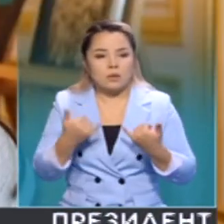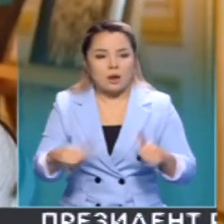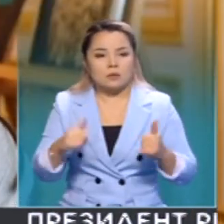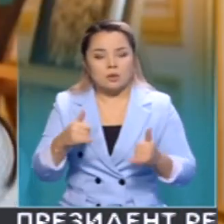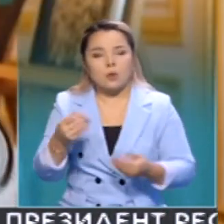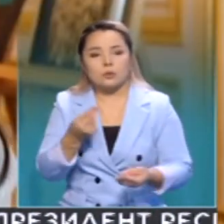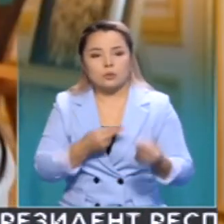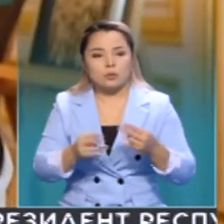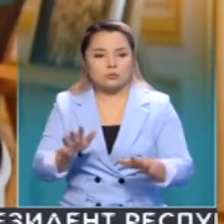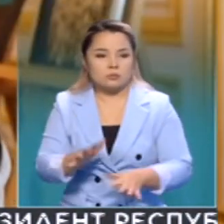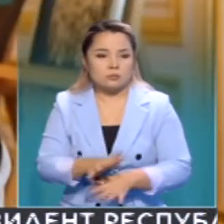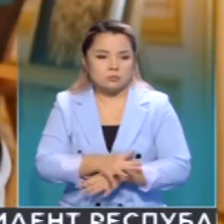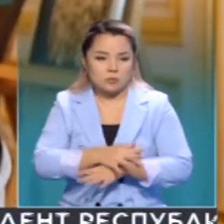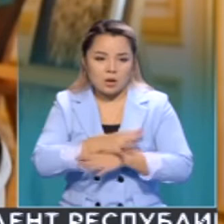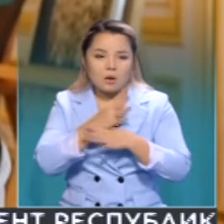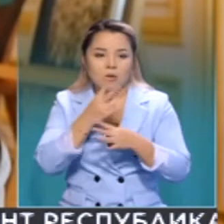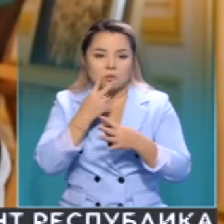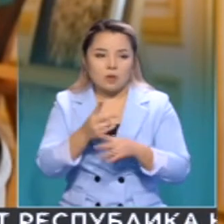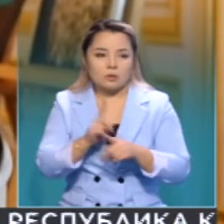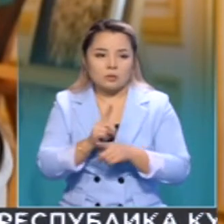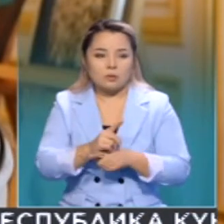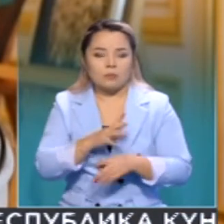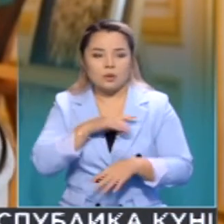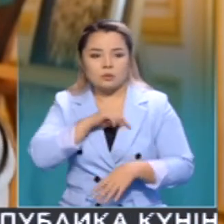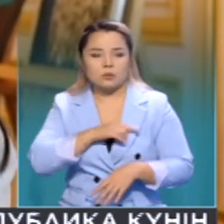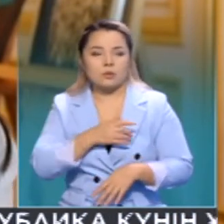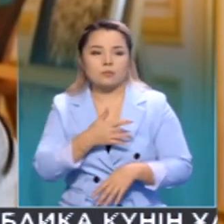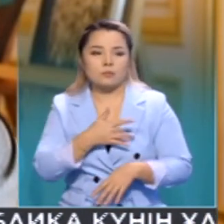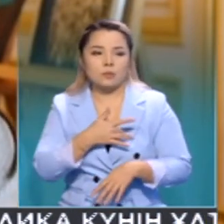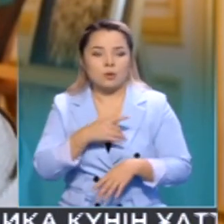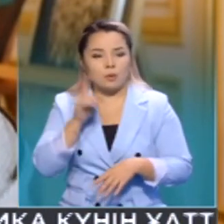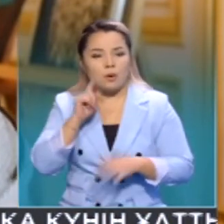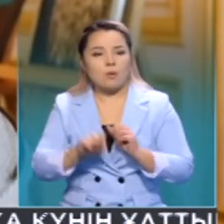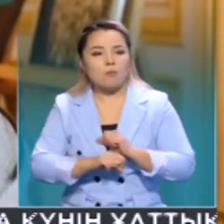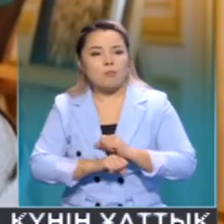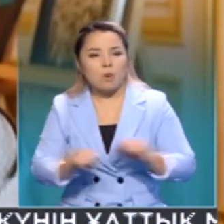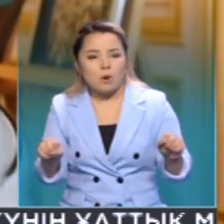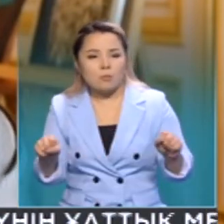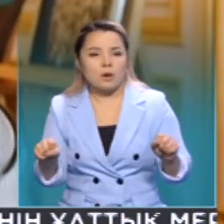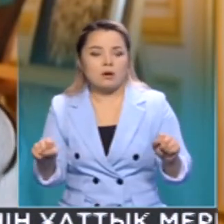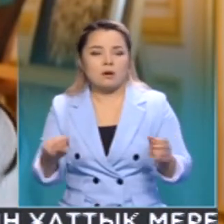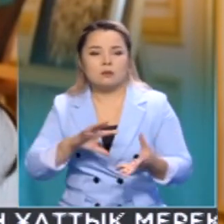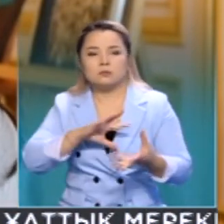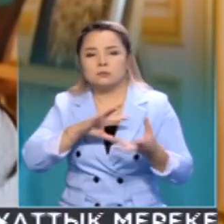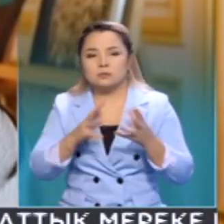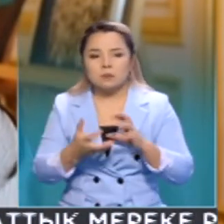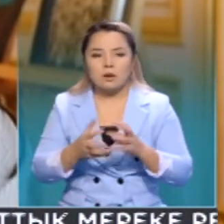Суреттер қатты толқытты. Позитивті көріністер, жаныңды жадыратқанмен бомба. Қираған